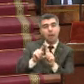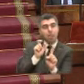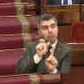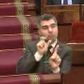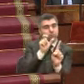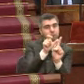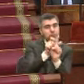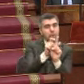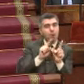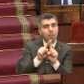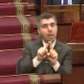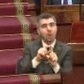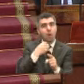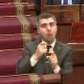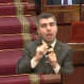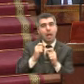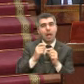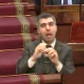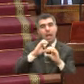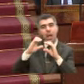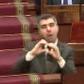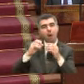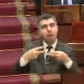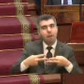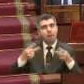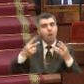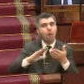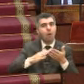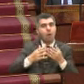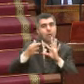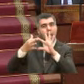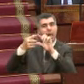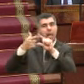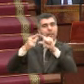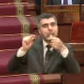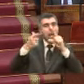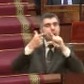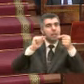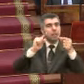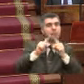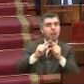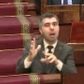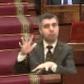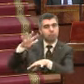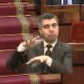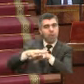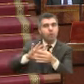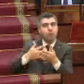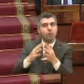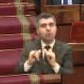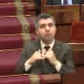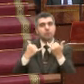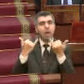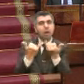ترفض العنف، وفتح حوار جدي معها من خلال قنوات الأندية الرياضية ومختلف الأجهزة الرياضية ذات الصلة، حوار يفضي إلى انخراطها